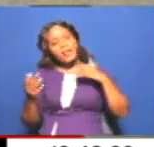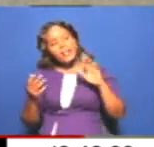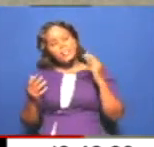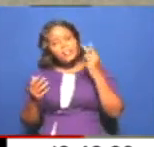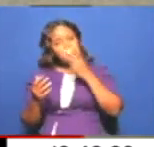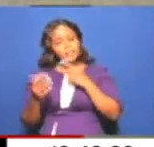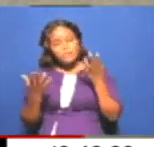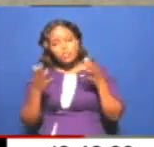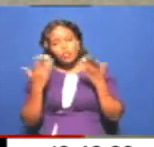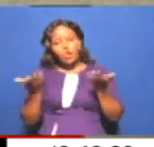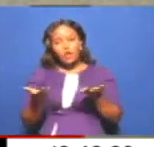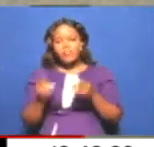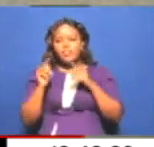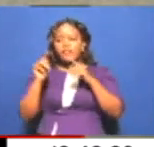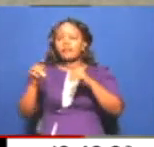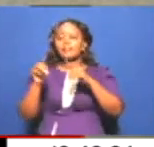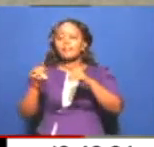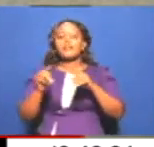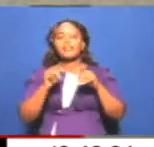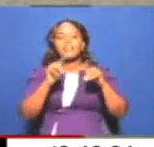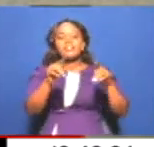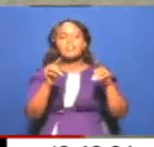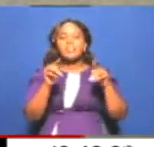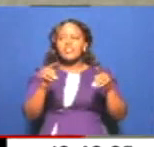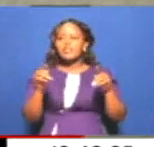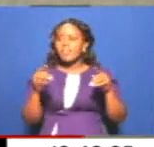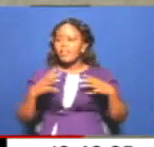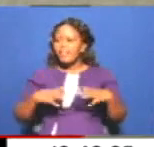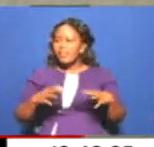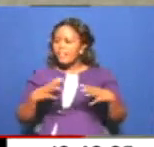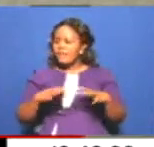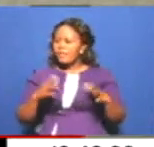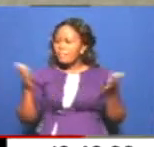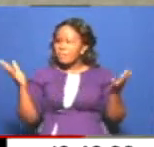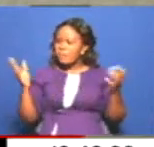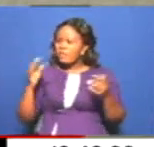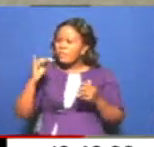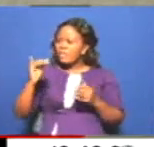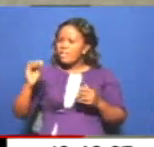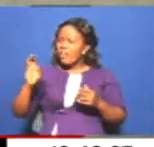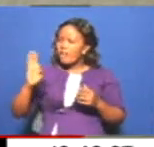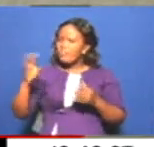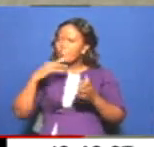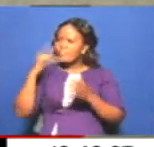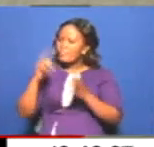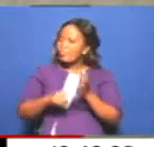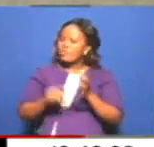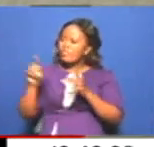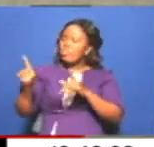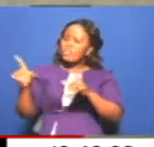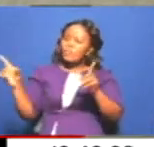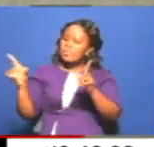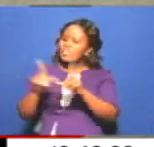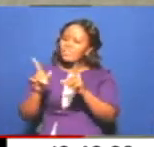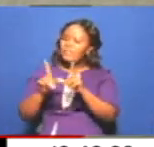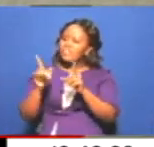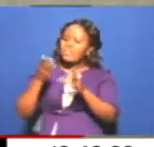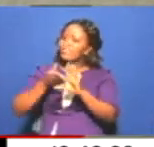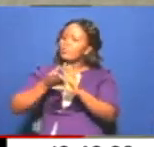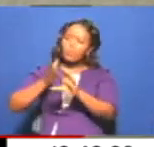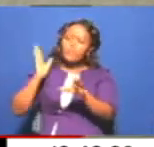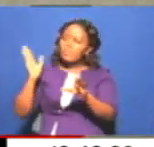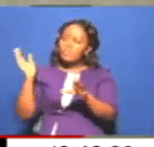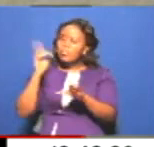insight wananchi, IEBC nitakana ikuwa kwanza kusema wewe certificate yako ishatolewa, hata ukipewa hautapata, hautaenda kwenye